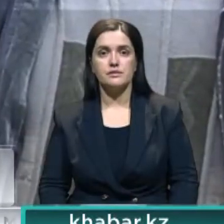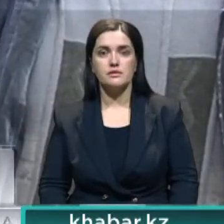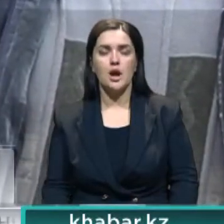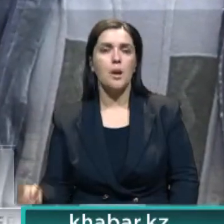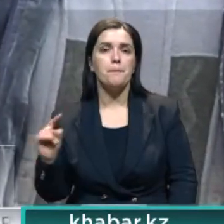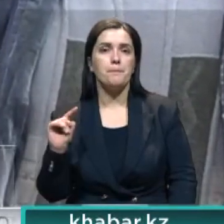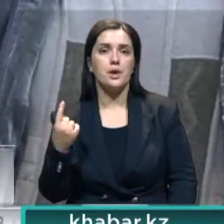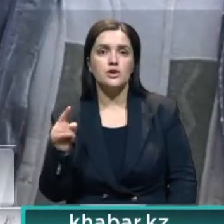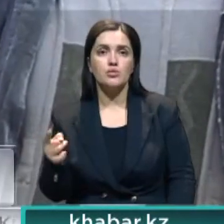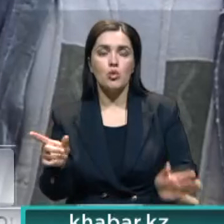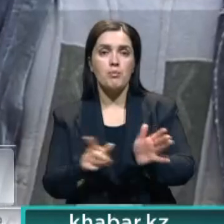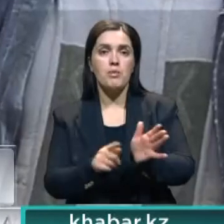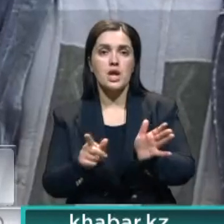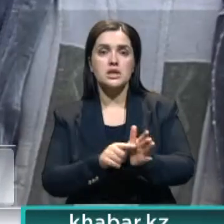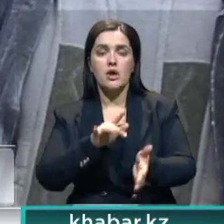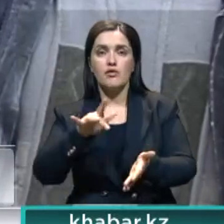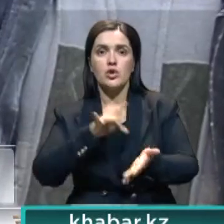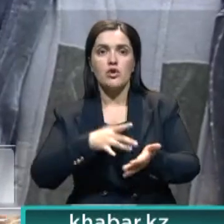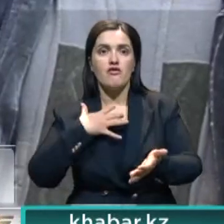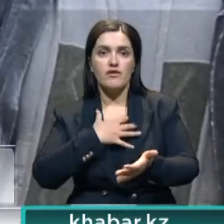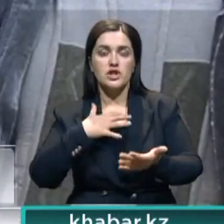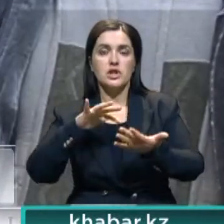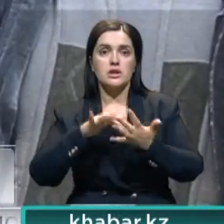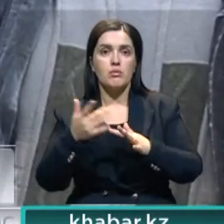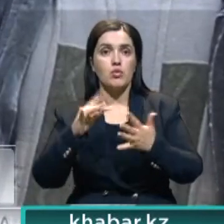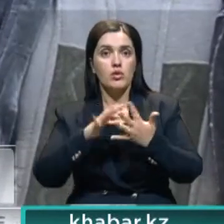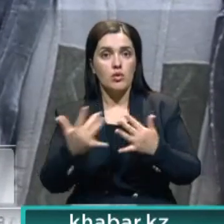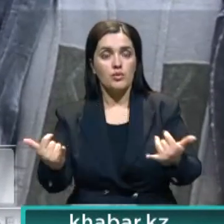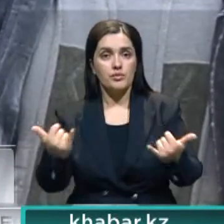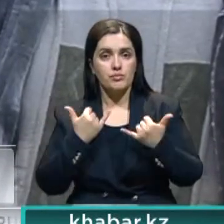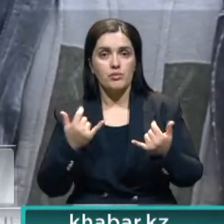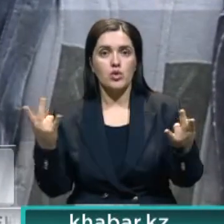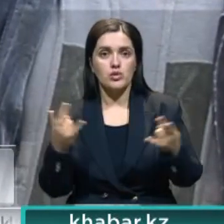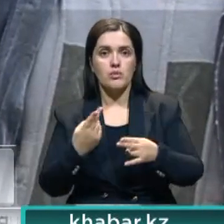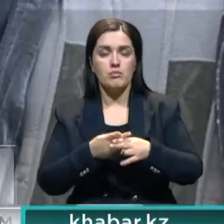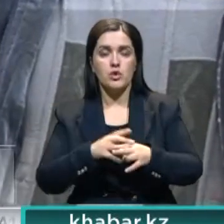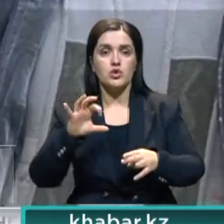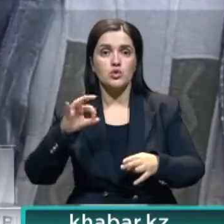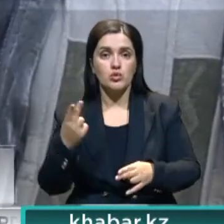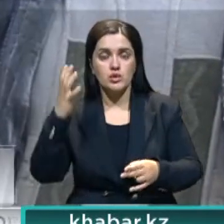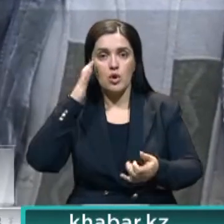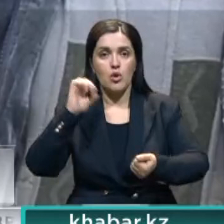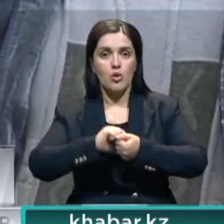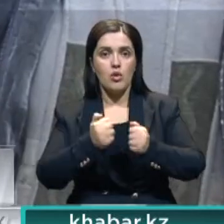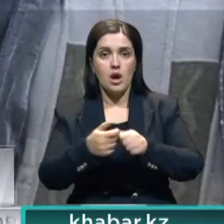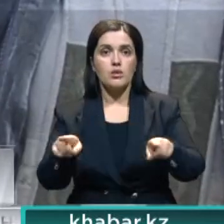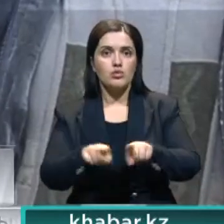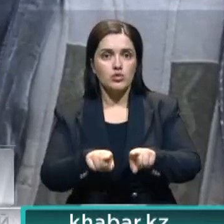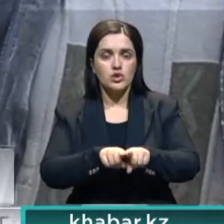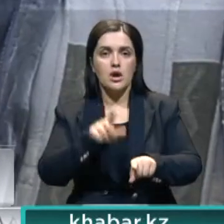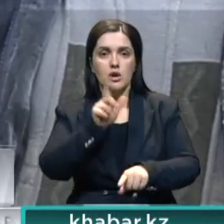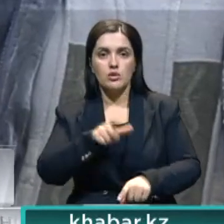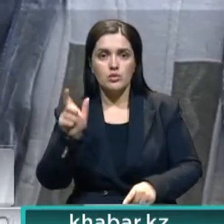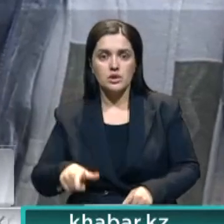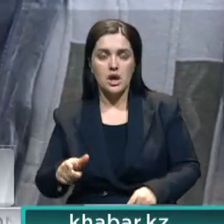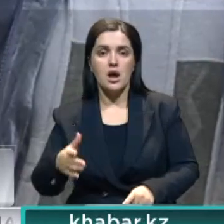Почему это пенсионеры в городе важнее сельских? Почему для сел тоже не ведут категорию социальный уголь? Там тоже живут люди, а нас